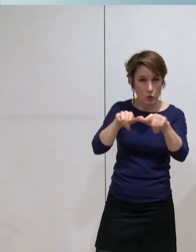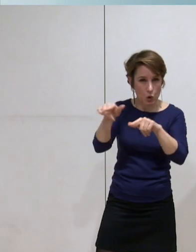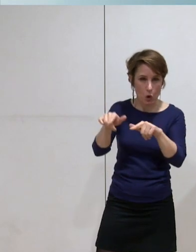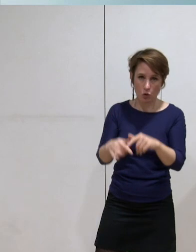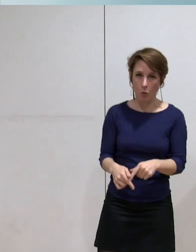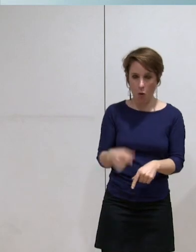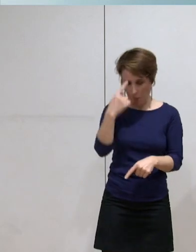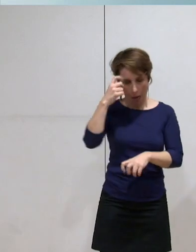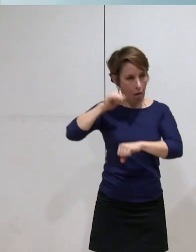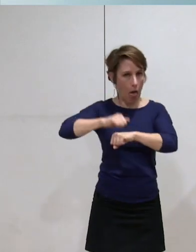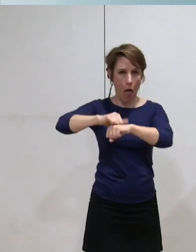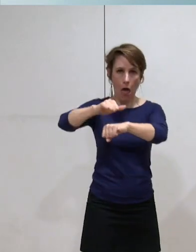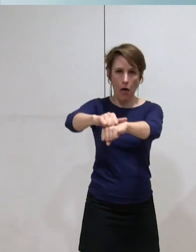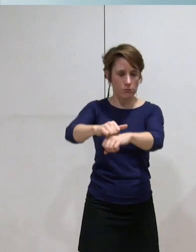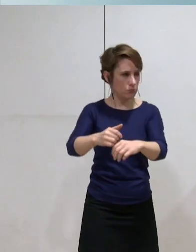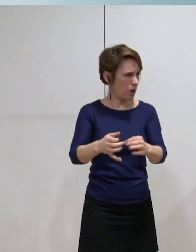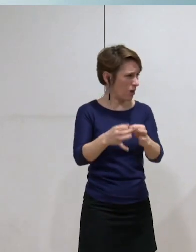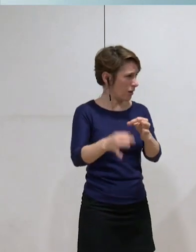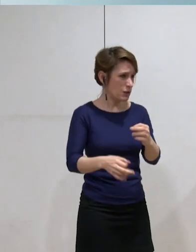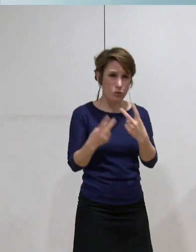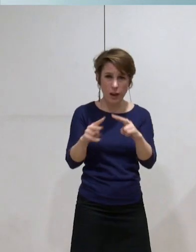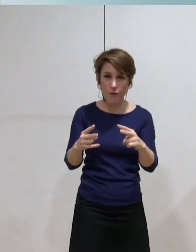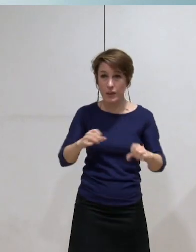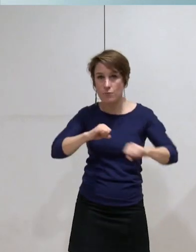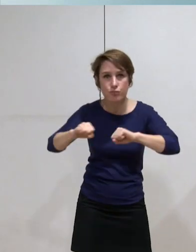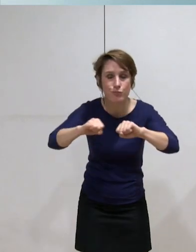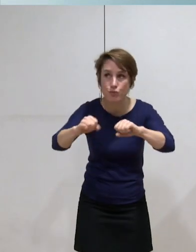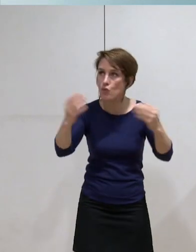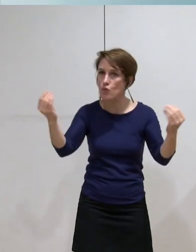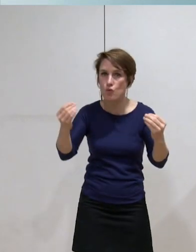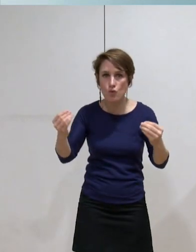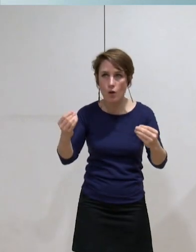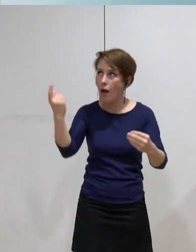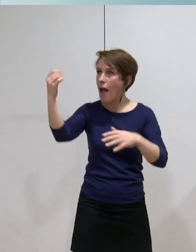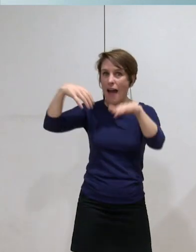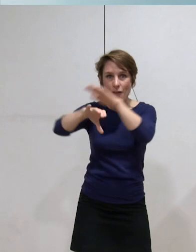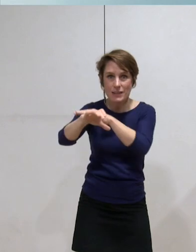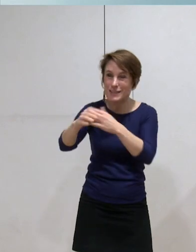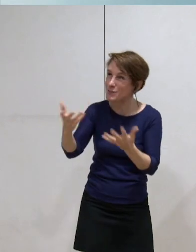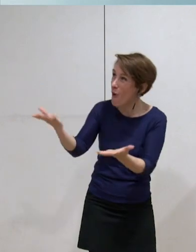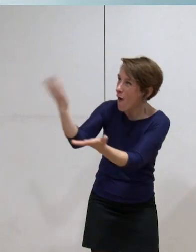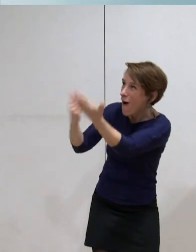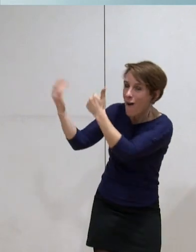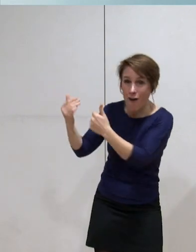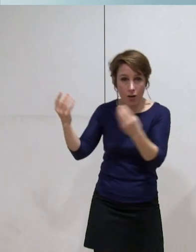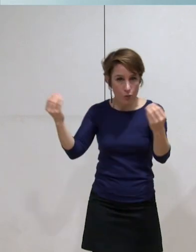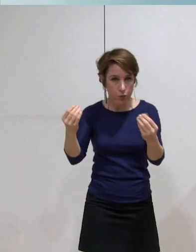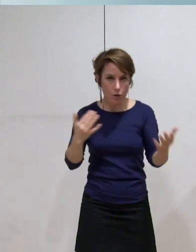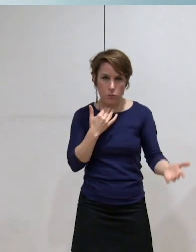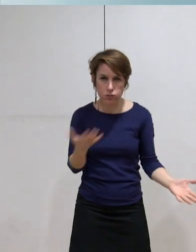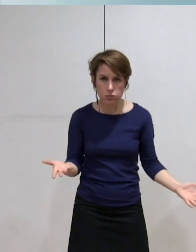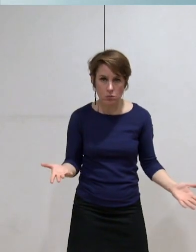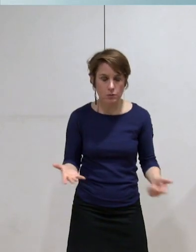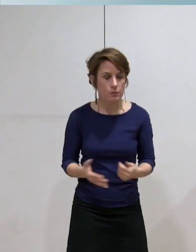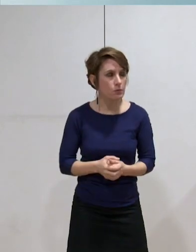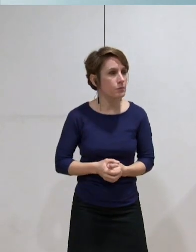tout propices à dynamiser une ville et à encourager des investissements deux exemples il faut